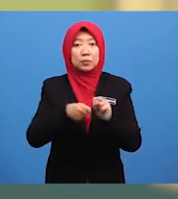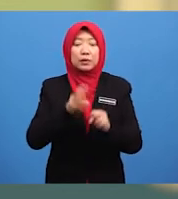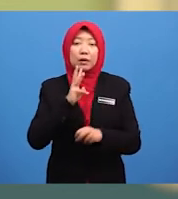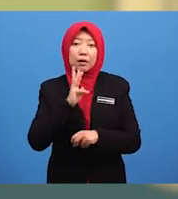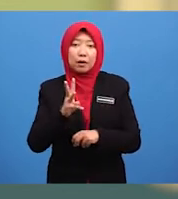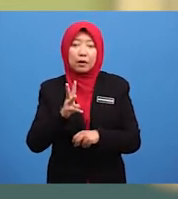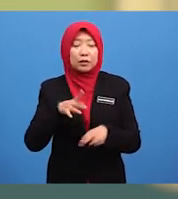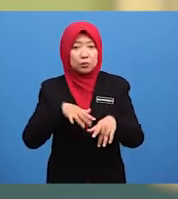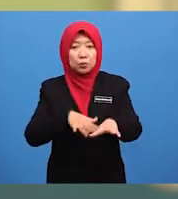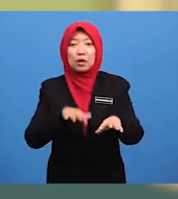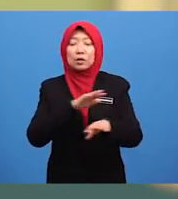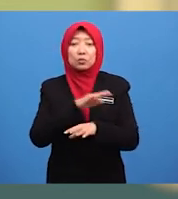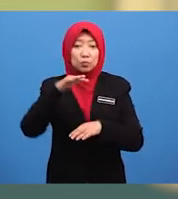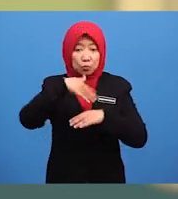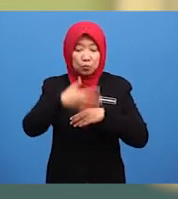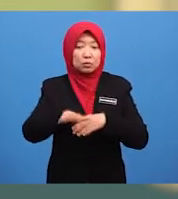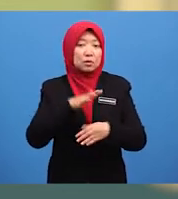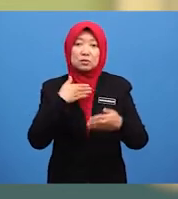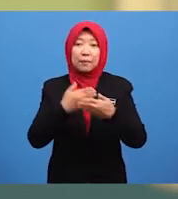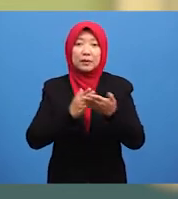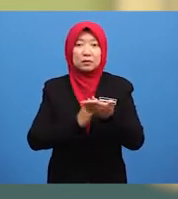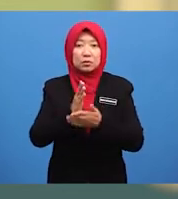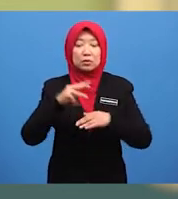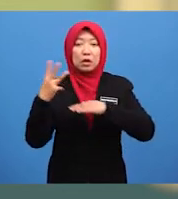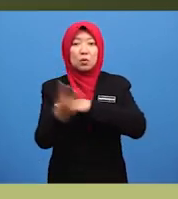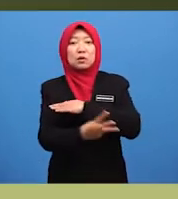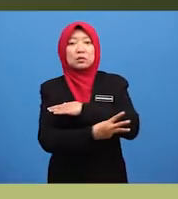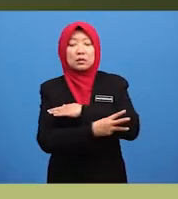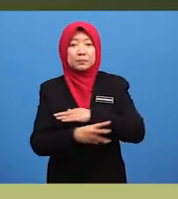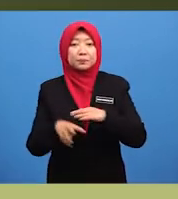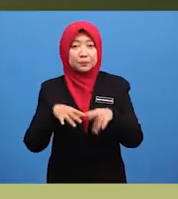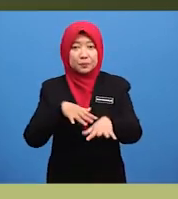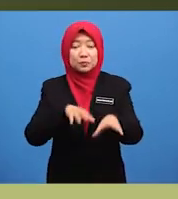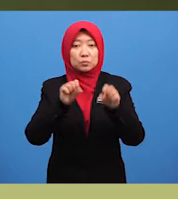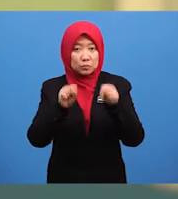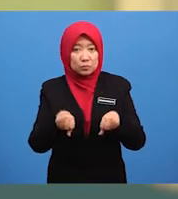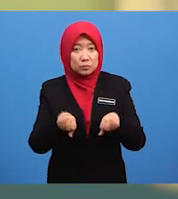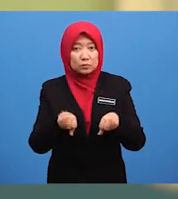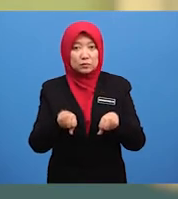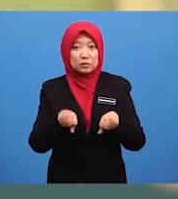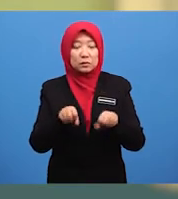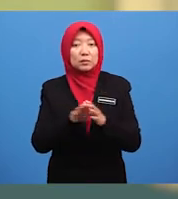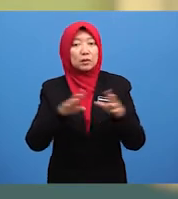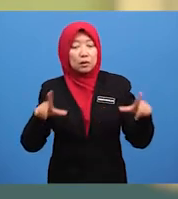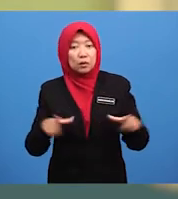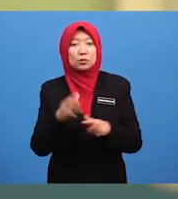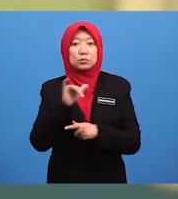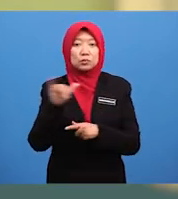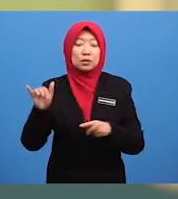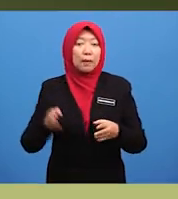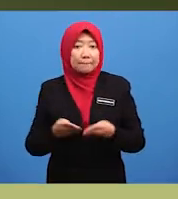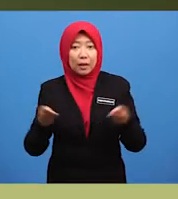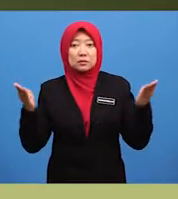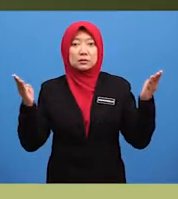yang turun tidak sampai terus ke kawasan sungai membolehkan berlakunya